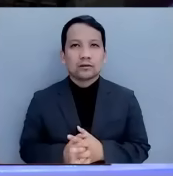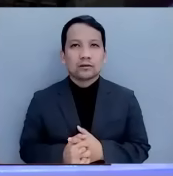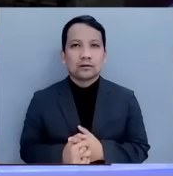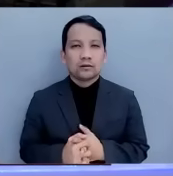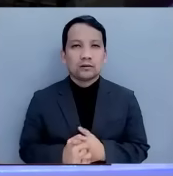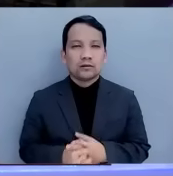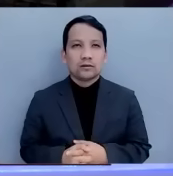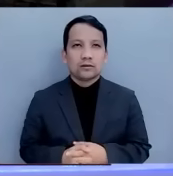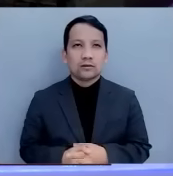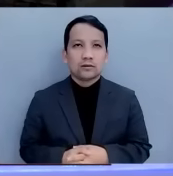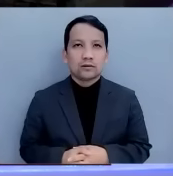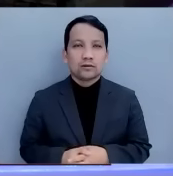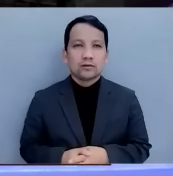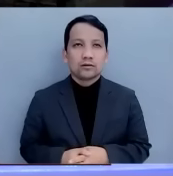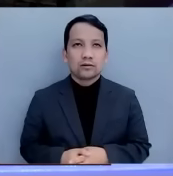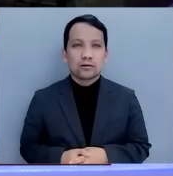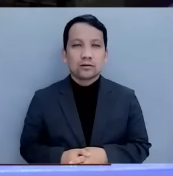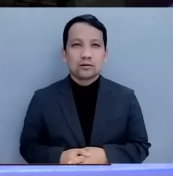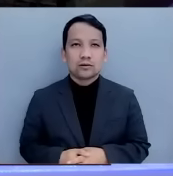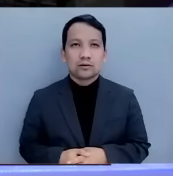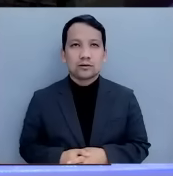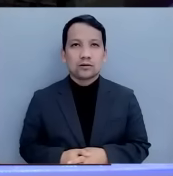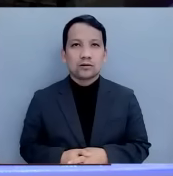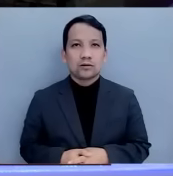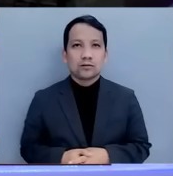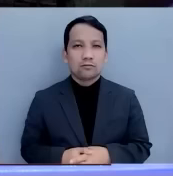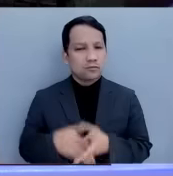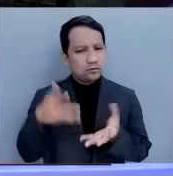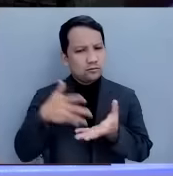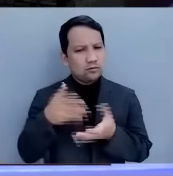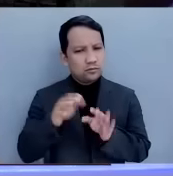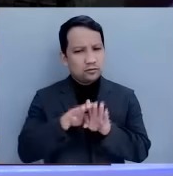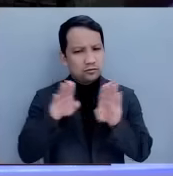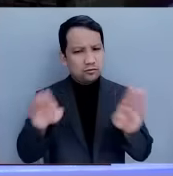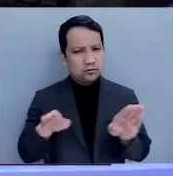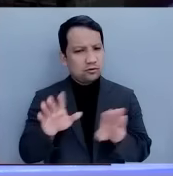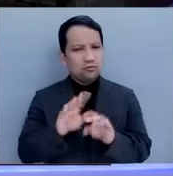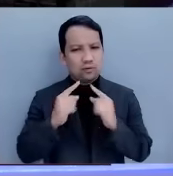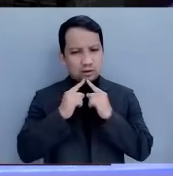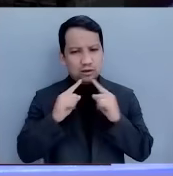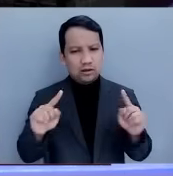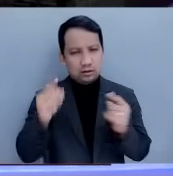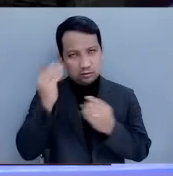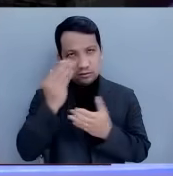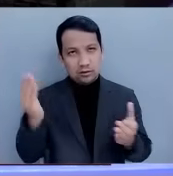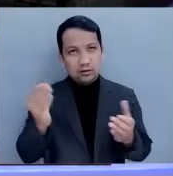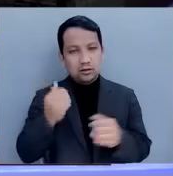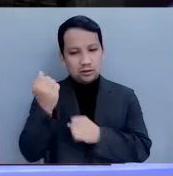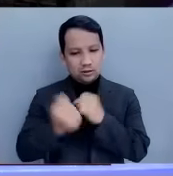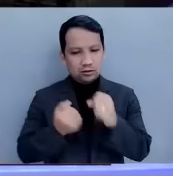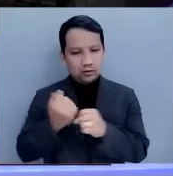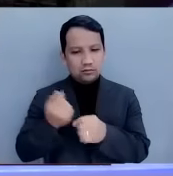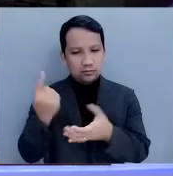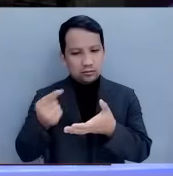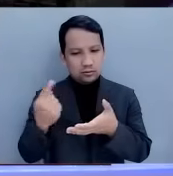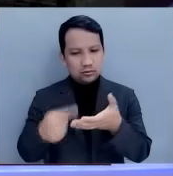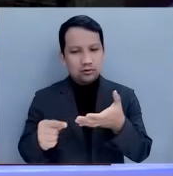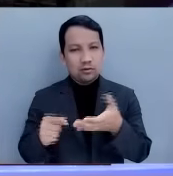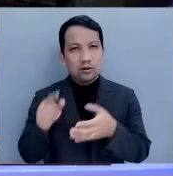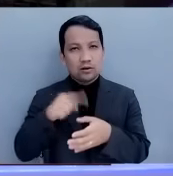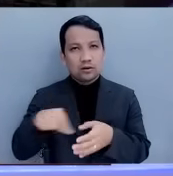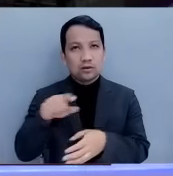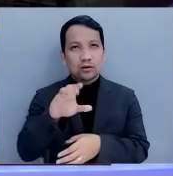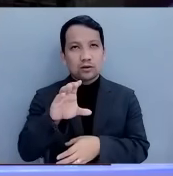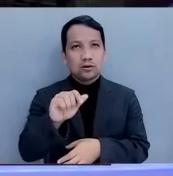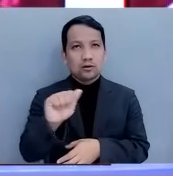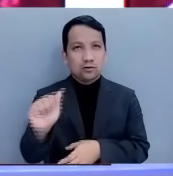Bukas ang House Committee on Appropriations na aralin kung dapat nga bang wag nang isapubliko ang annual audit report na ginagawa ng